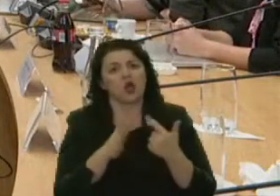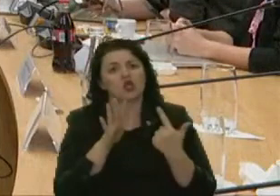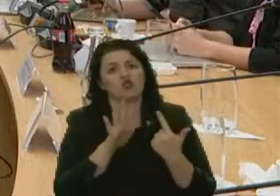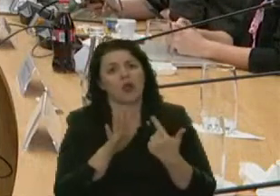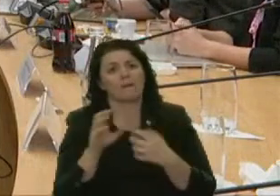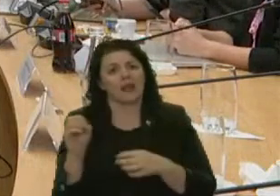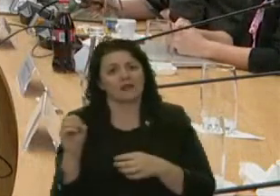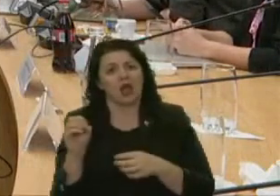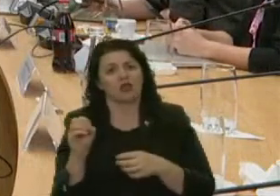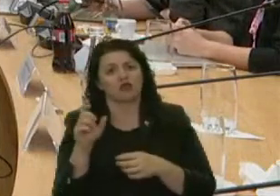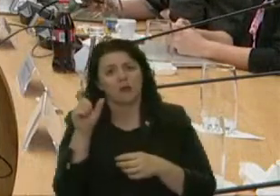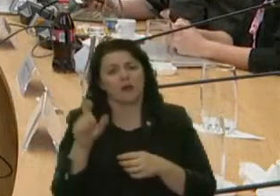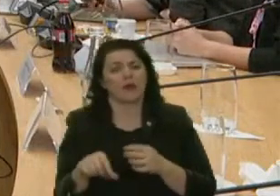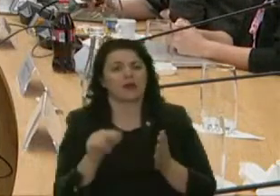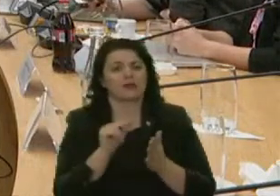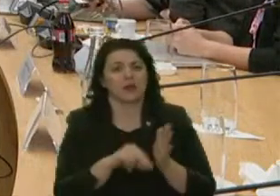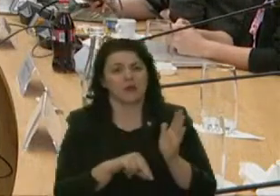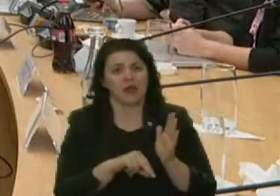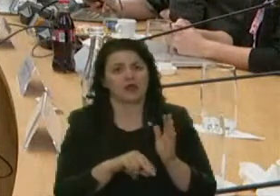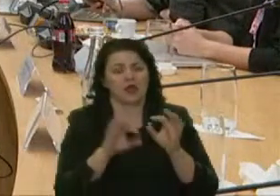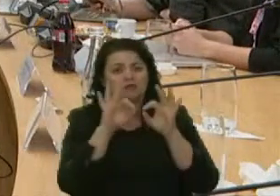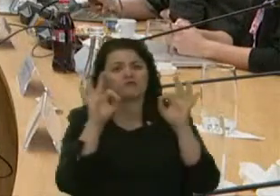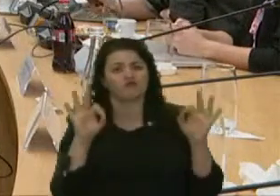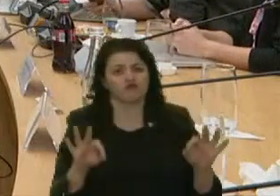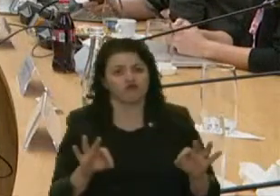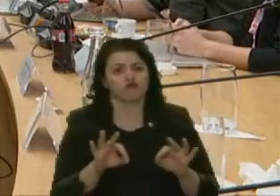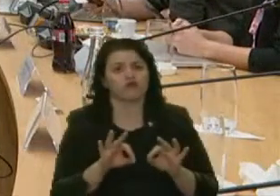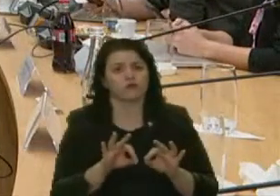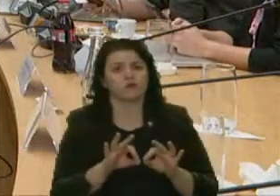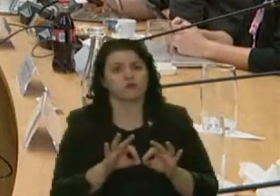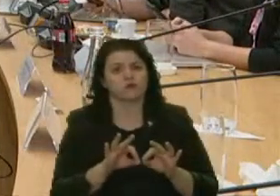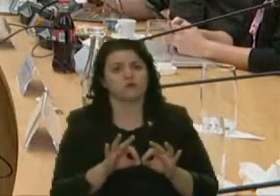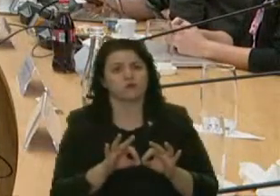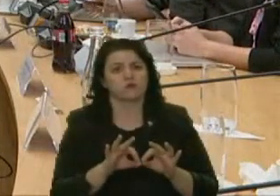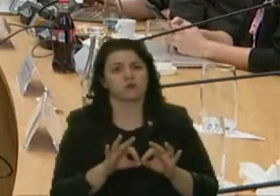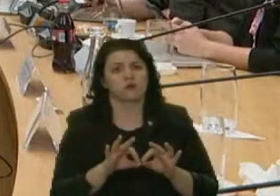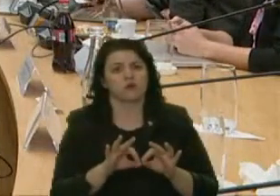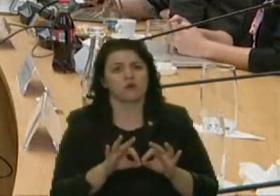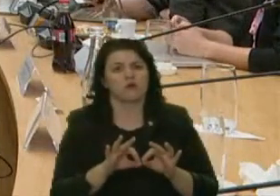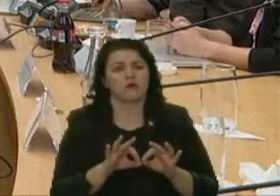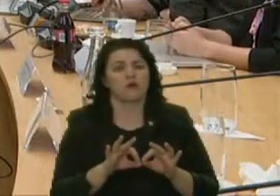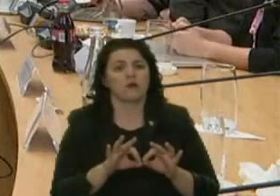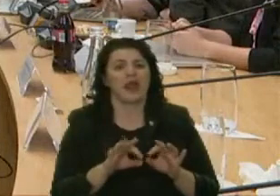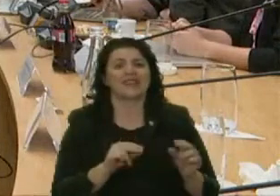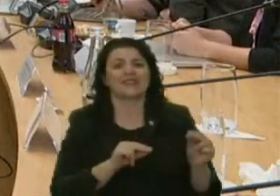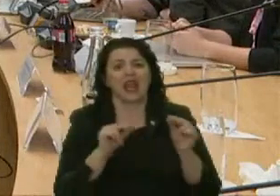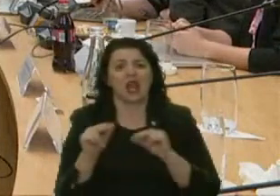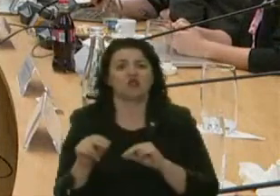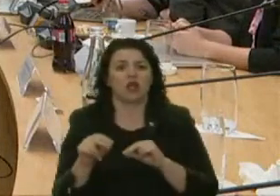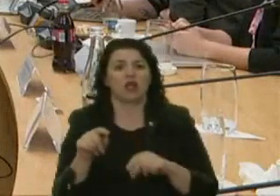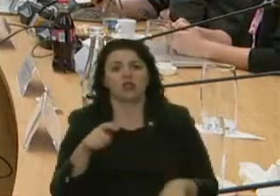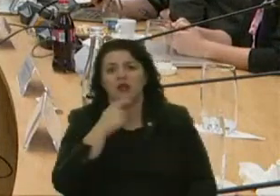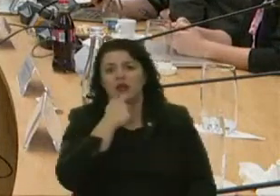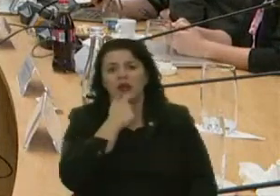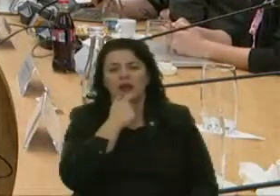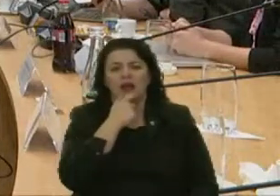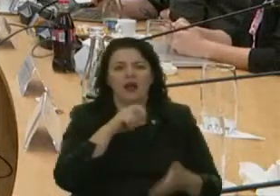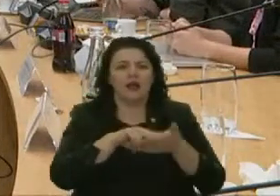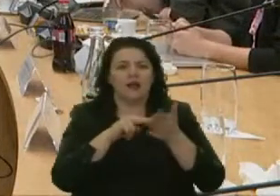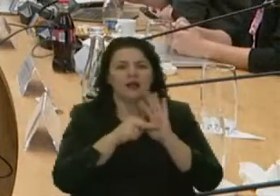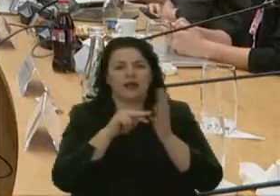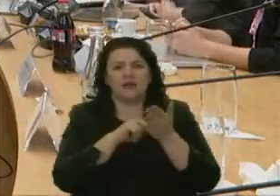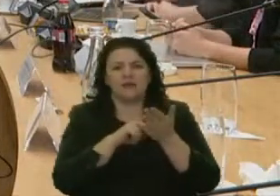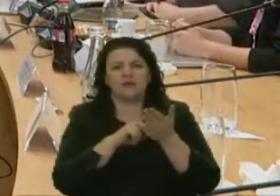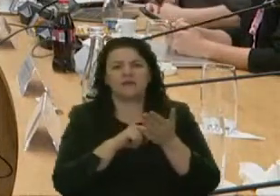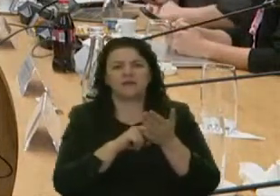de operatori care au semnat scrisoarea centrului cultural clujan cci nu scuze trecerea din acest an a sistemului de finanțare